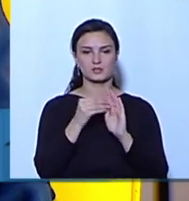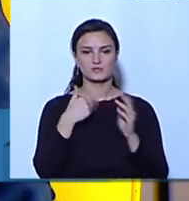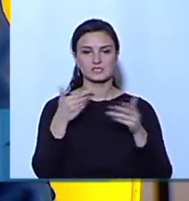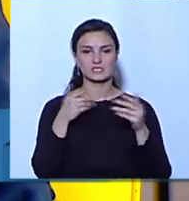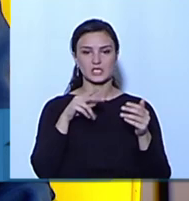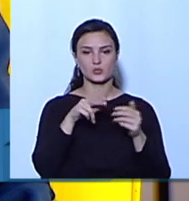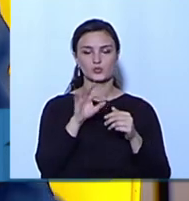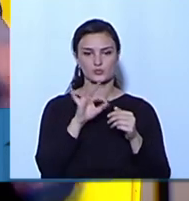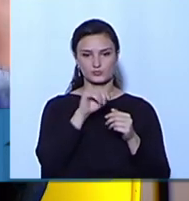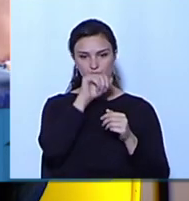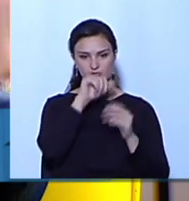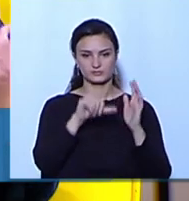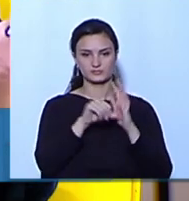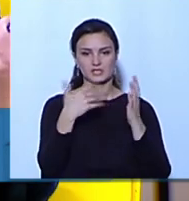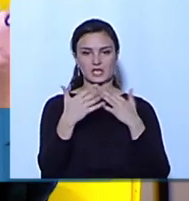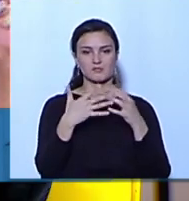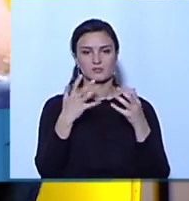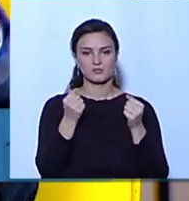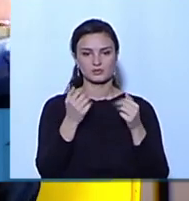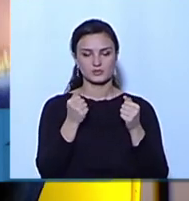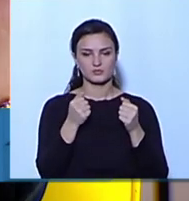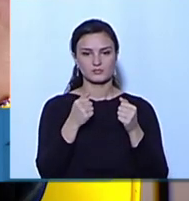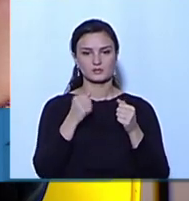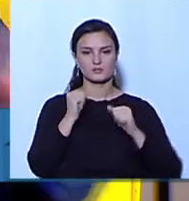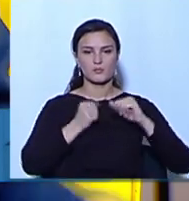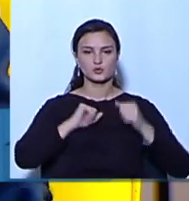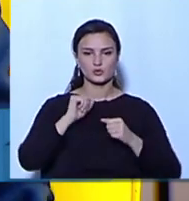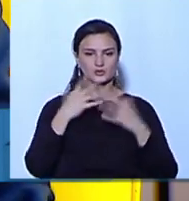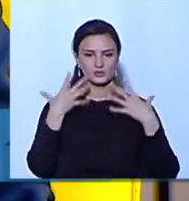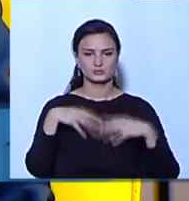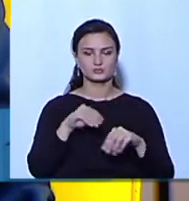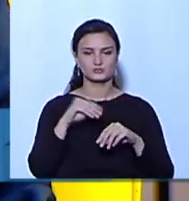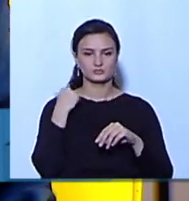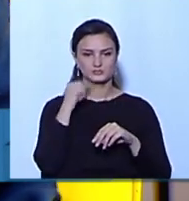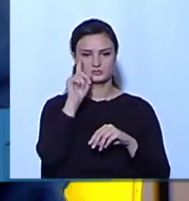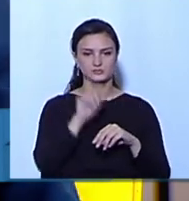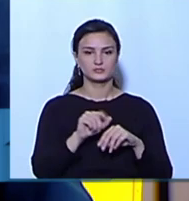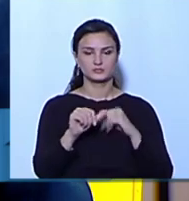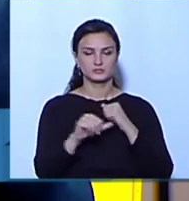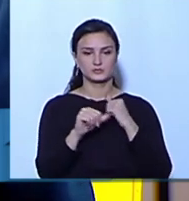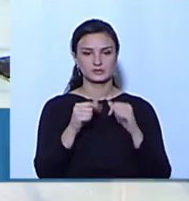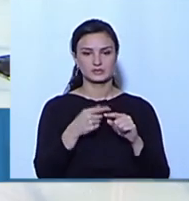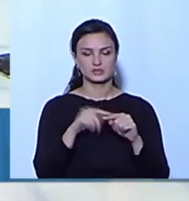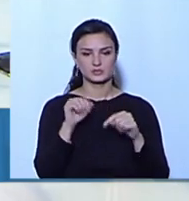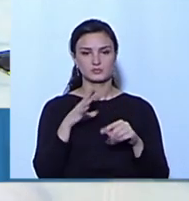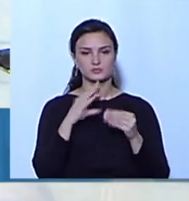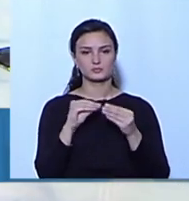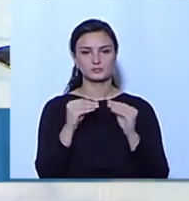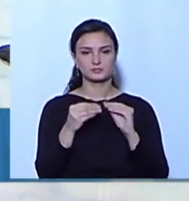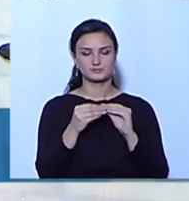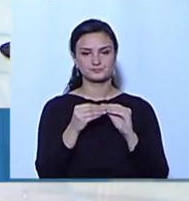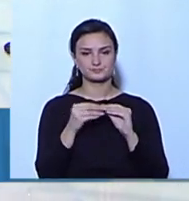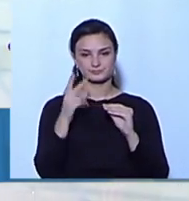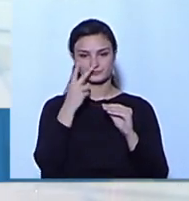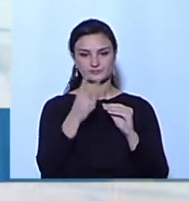სიარულს განაპირობებს, სიარულს, ხელების მოძრაობას, მოტორიკას, ასე ვთქვათ. და აი აქ შეიძლება განვითარდეს პრობლემა, აი აქ ნახეთ